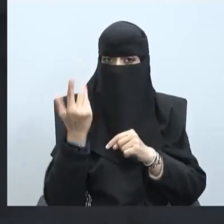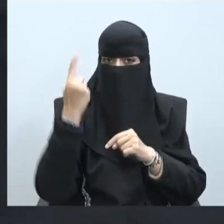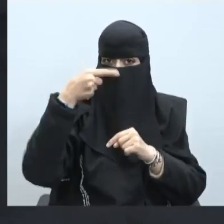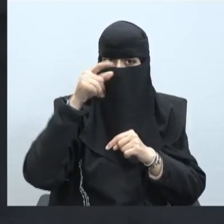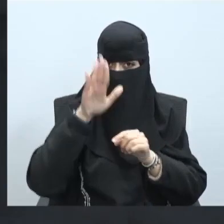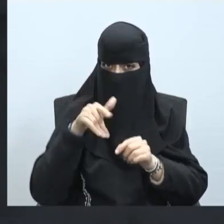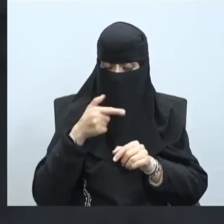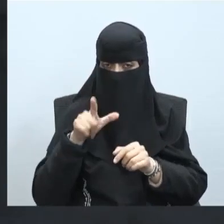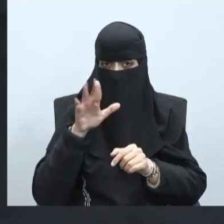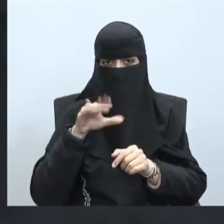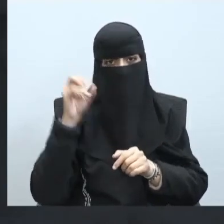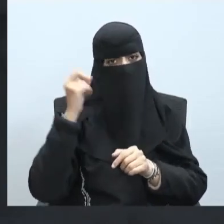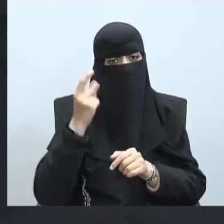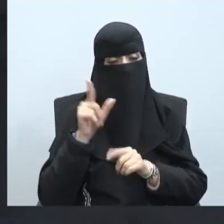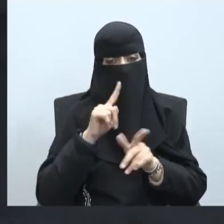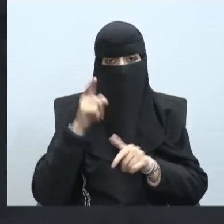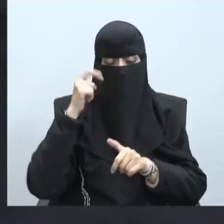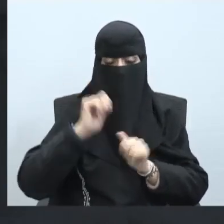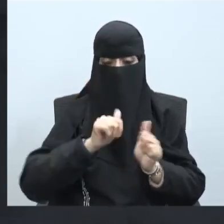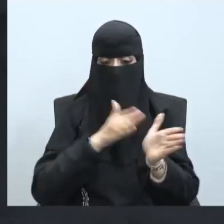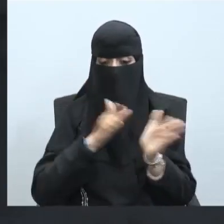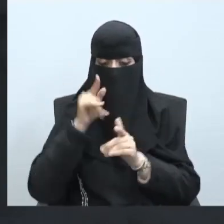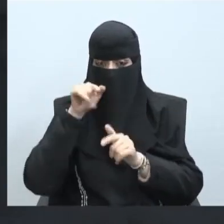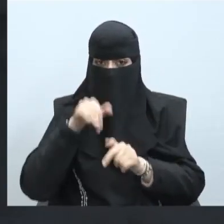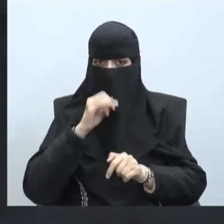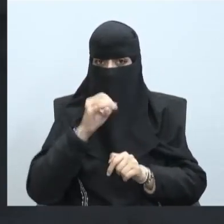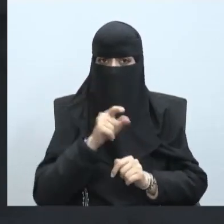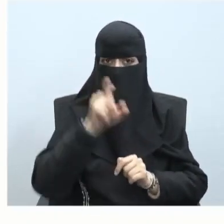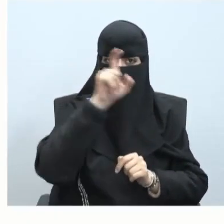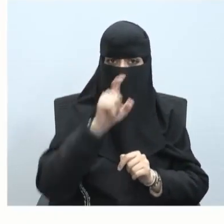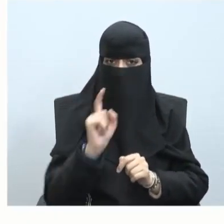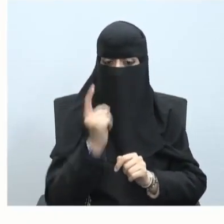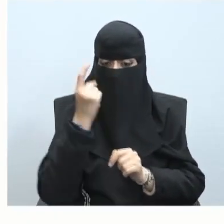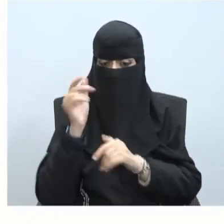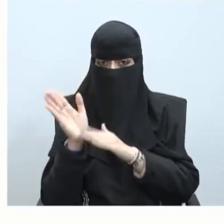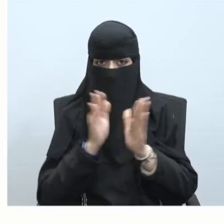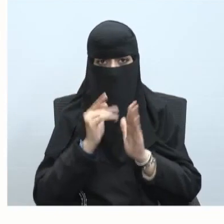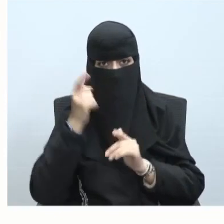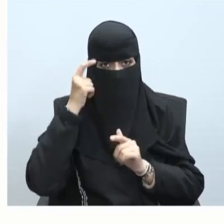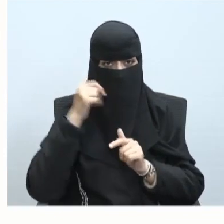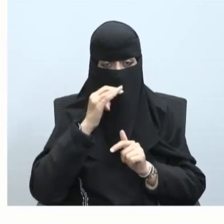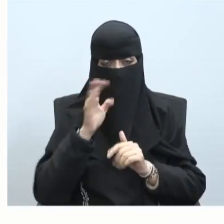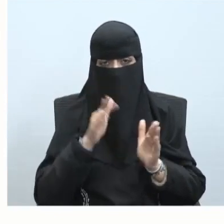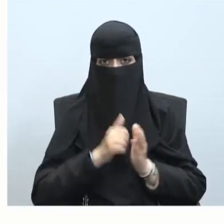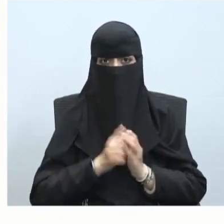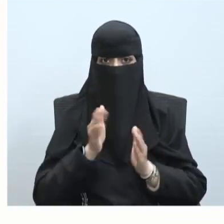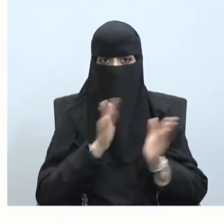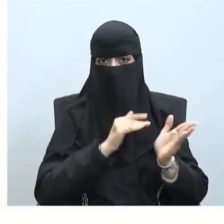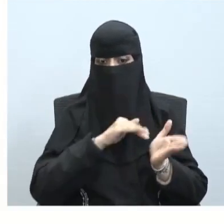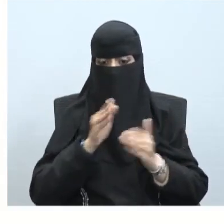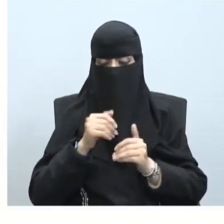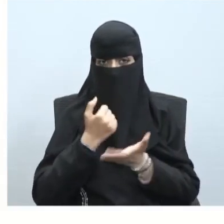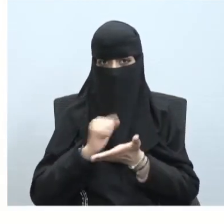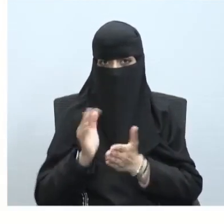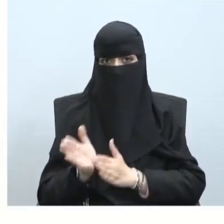لا مبدعين اسعدكم الله اذا بهذا الشكل نكون اجبنا على السؤال الاول الان